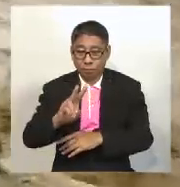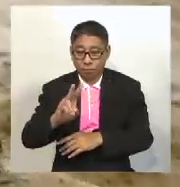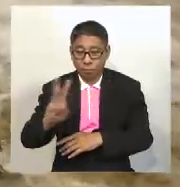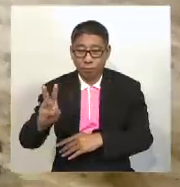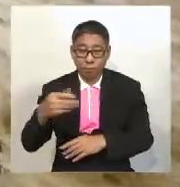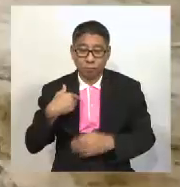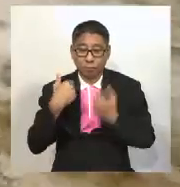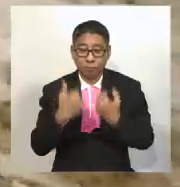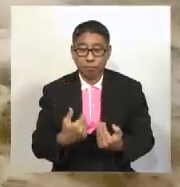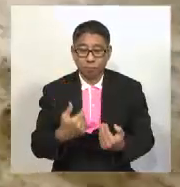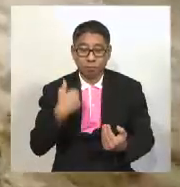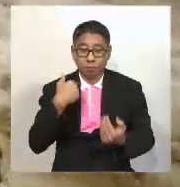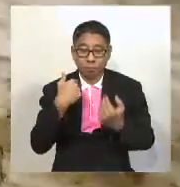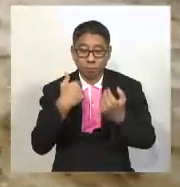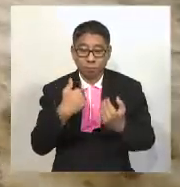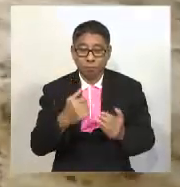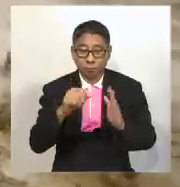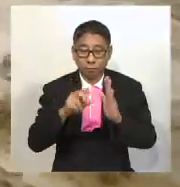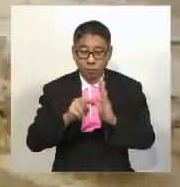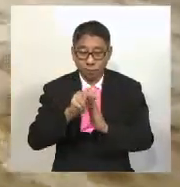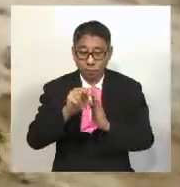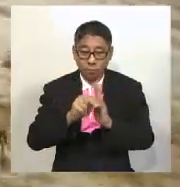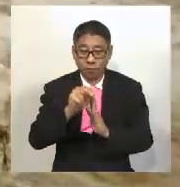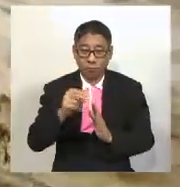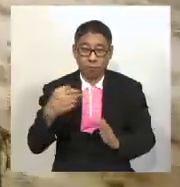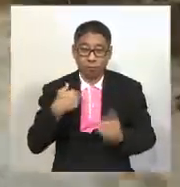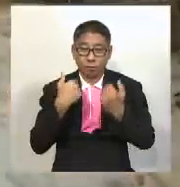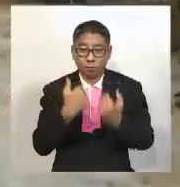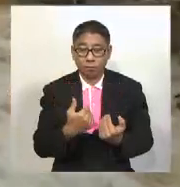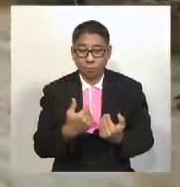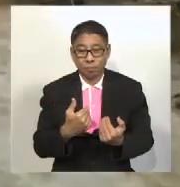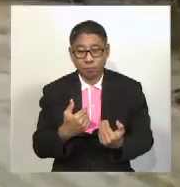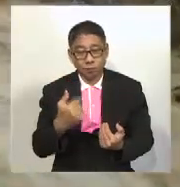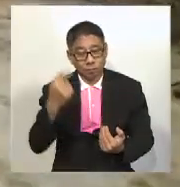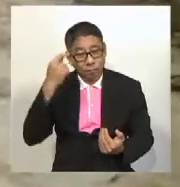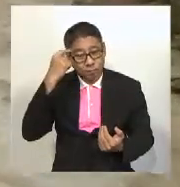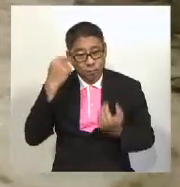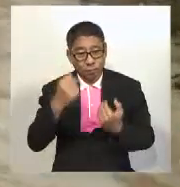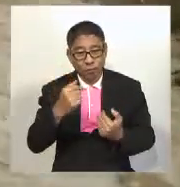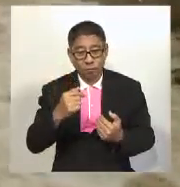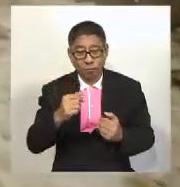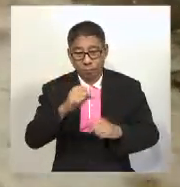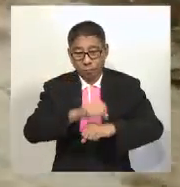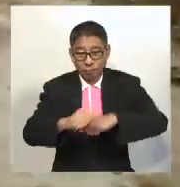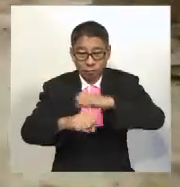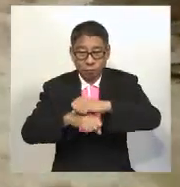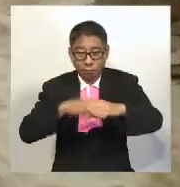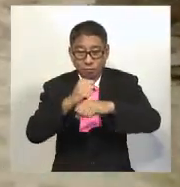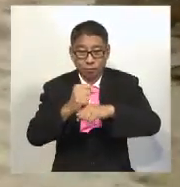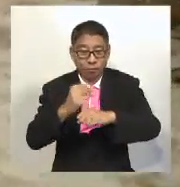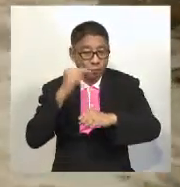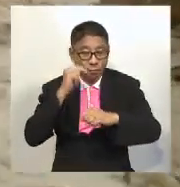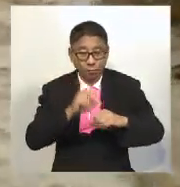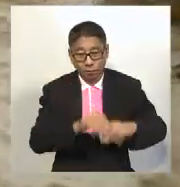1026ตอนปัวปาก6ในพื้นที่บ้านเวียง2ตำบลทุ่งช้างอำเภอทุ่งช้างอยู่ระหว่างการก่อสร้าง